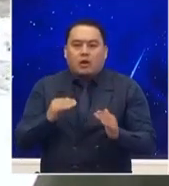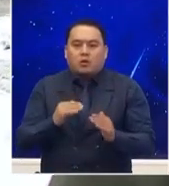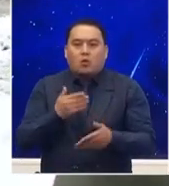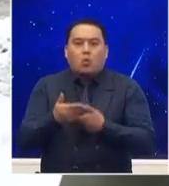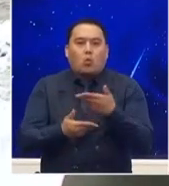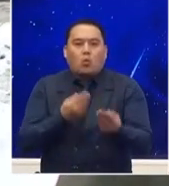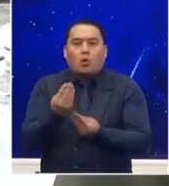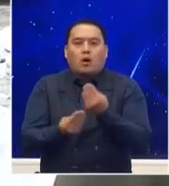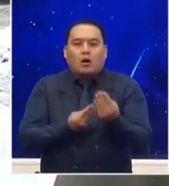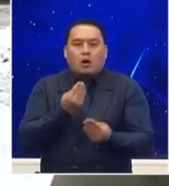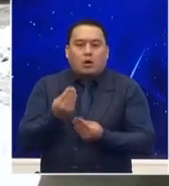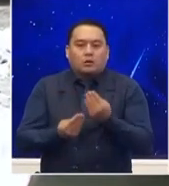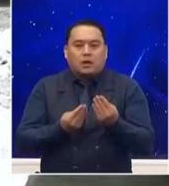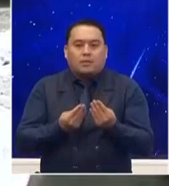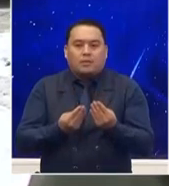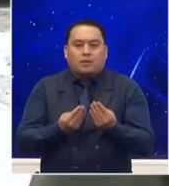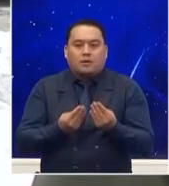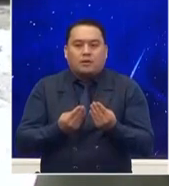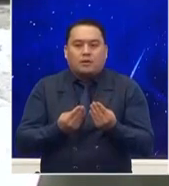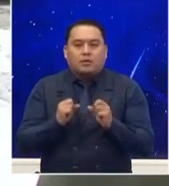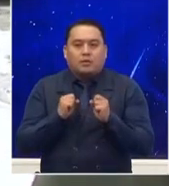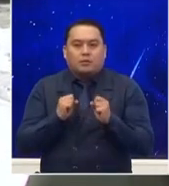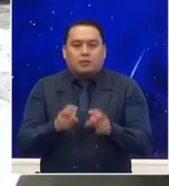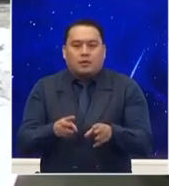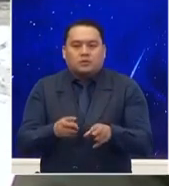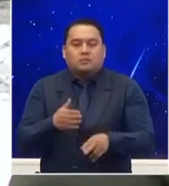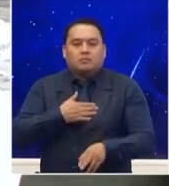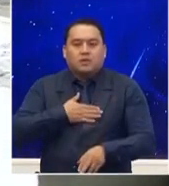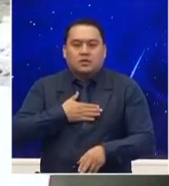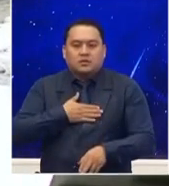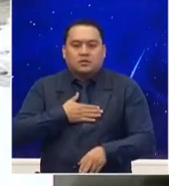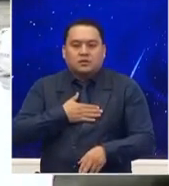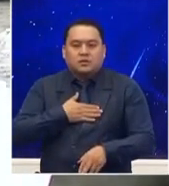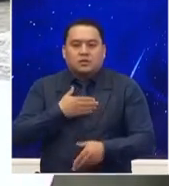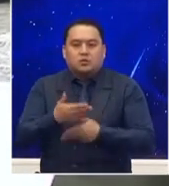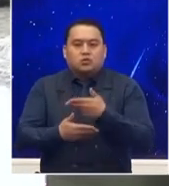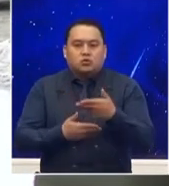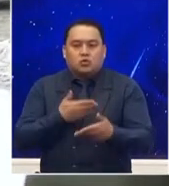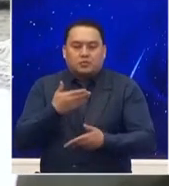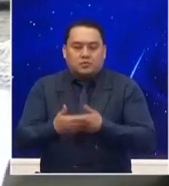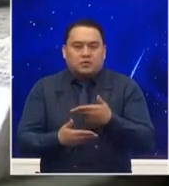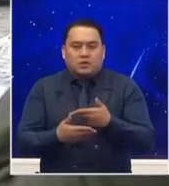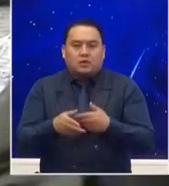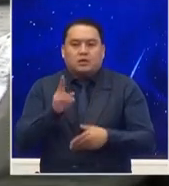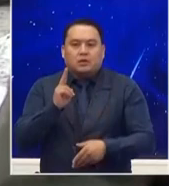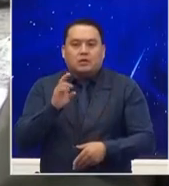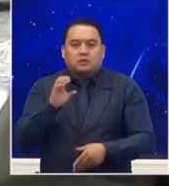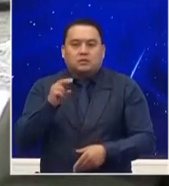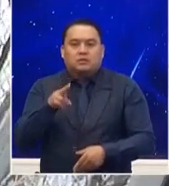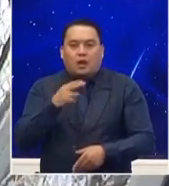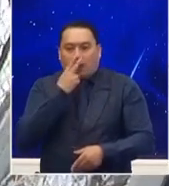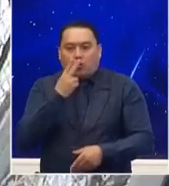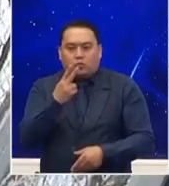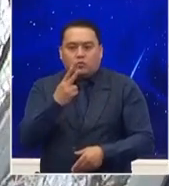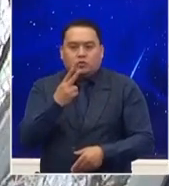жүреді ғой ойнап. Оларға енді апасына. Біз енді бұлай мына шет-шетімен жүреміз. КСК жұмыс жасамайды, көріп